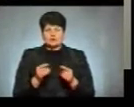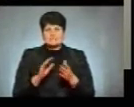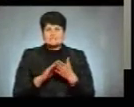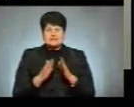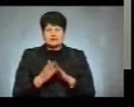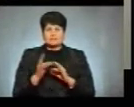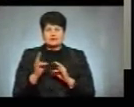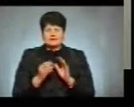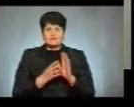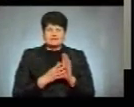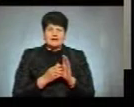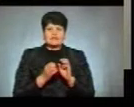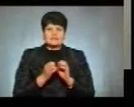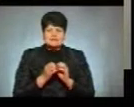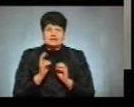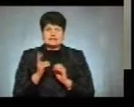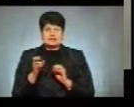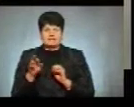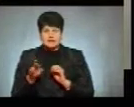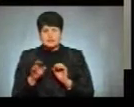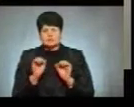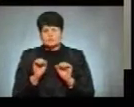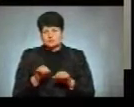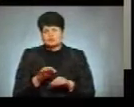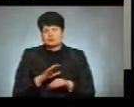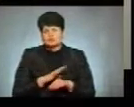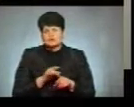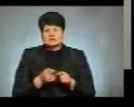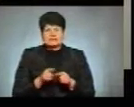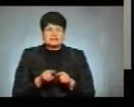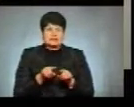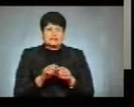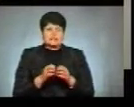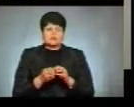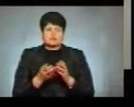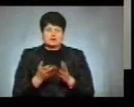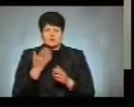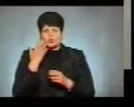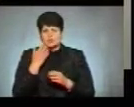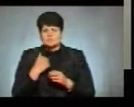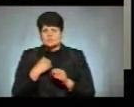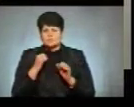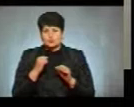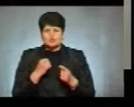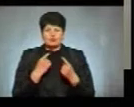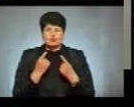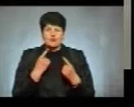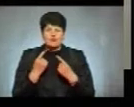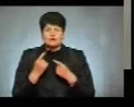станом на 9-10 квітня, ймовірно, були такі результати. Коли ми можемо говорити,